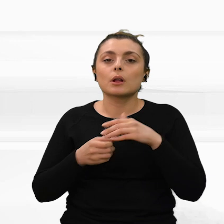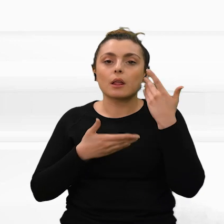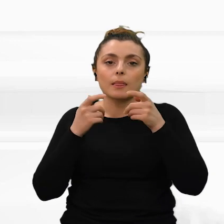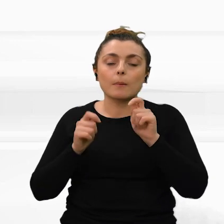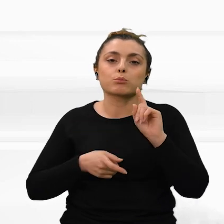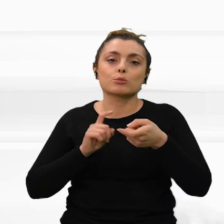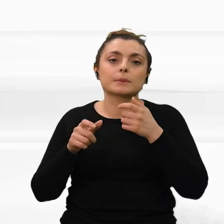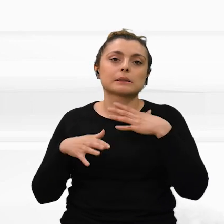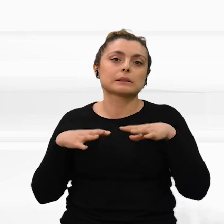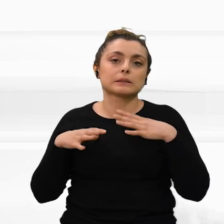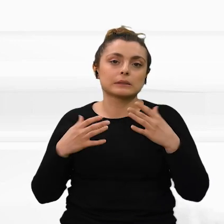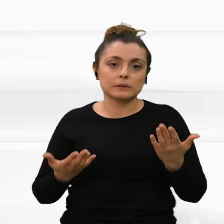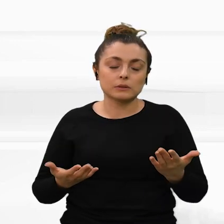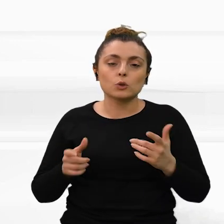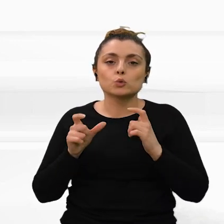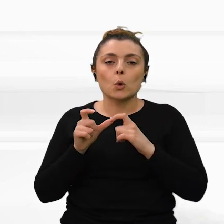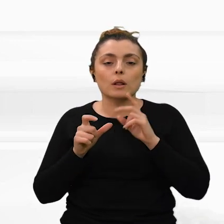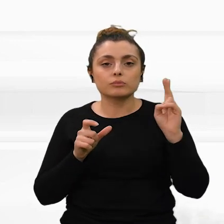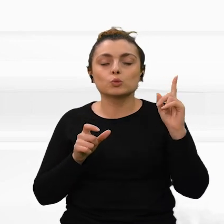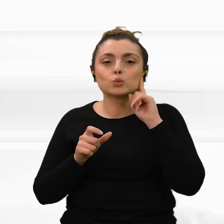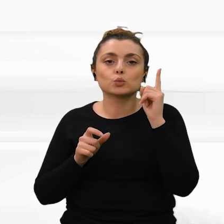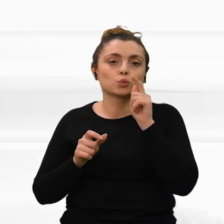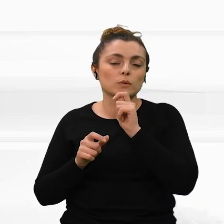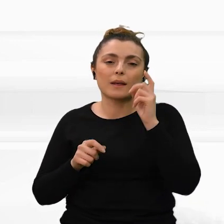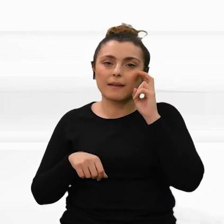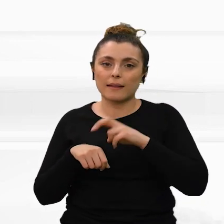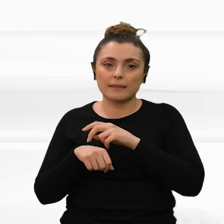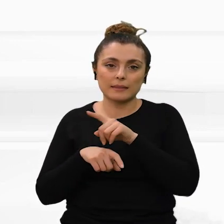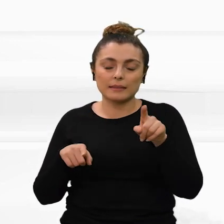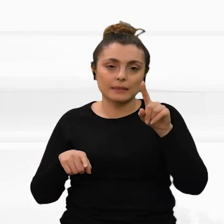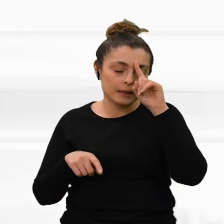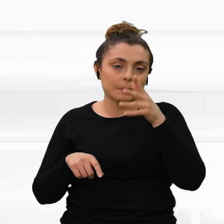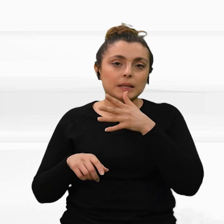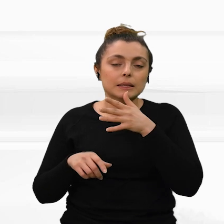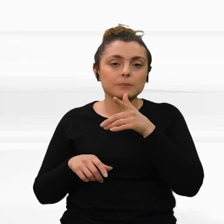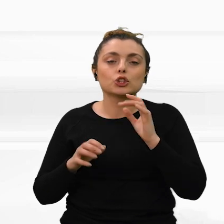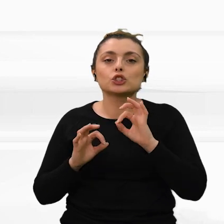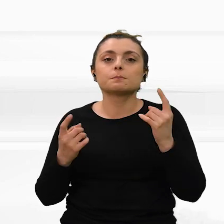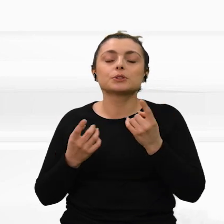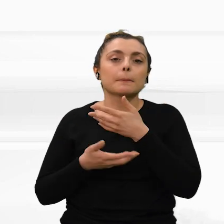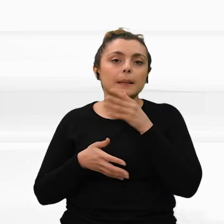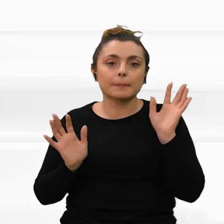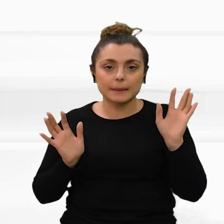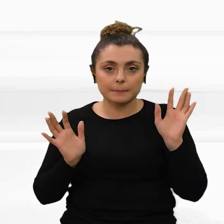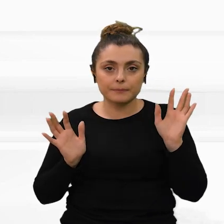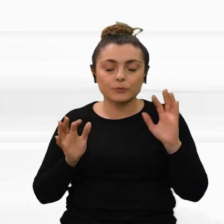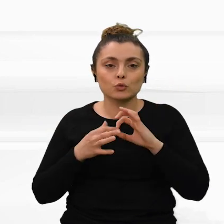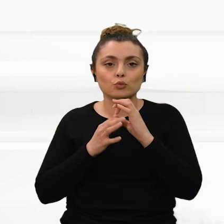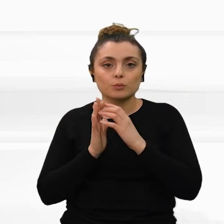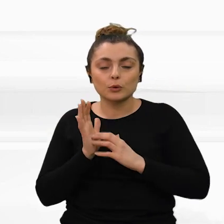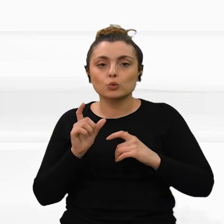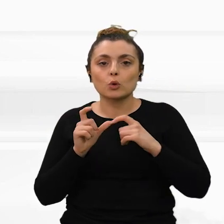seçeneği vurgu yapıldığını bulmamız isteniyor Sokrates'in ünlü sözünü hatırlarsak Tek bildiğim şey hiçbir şey bilmediğimdir